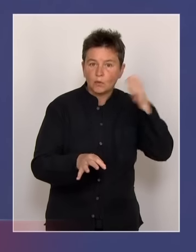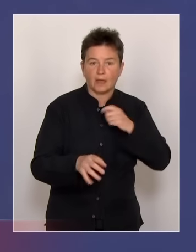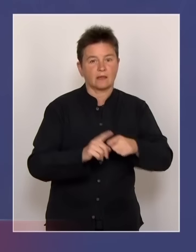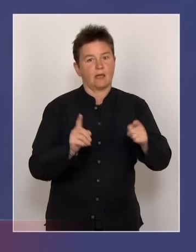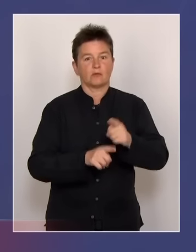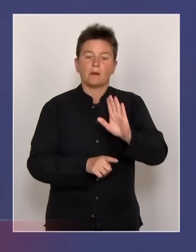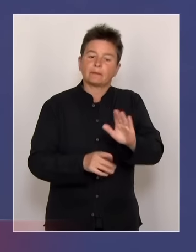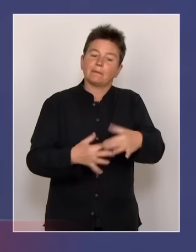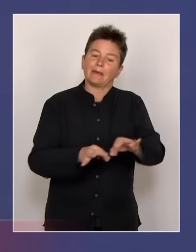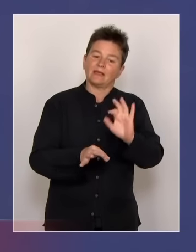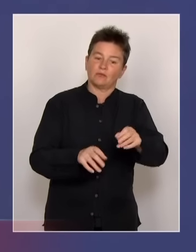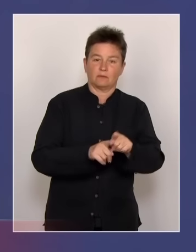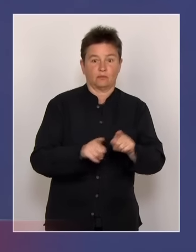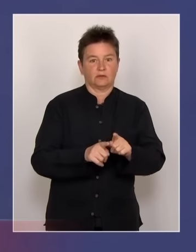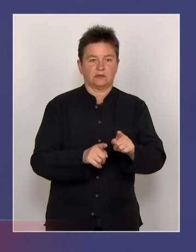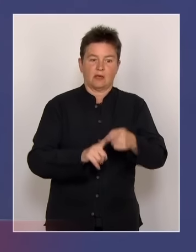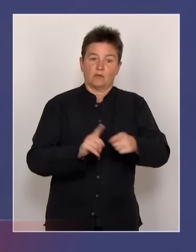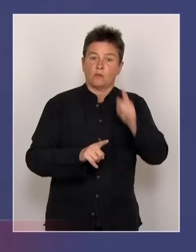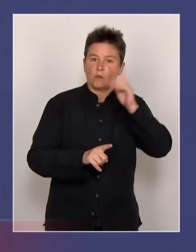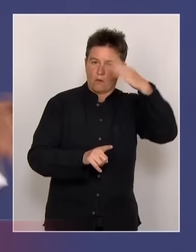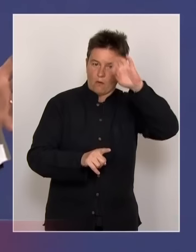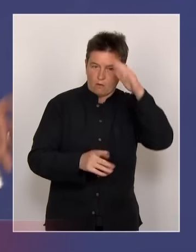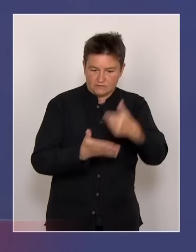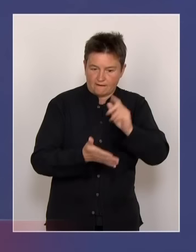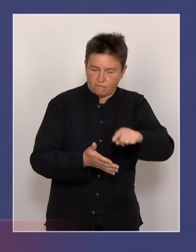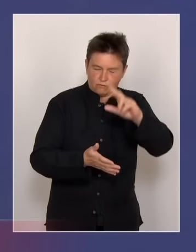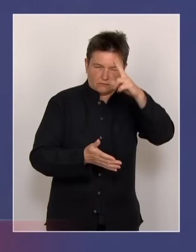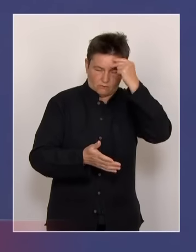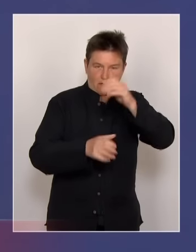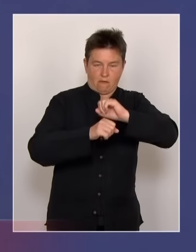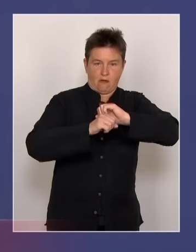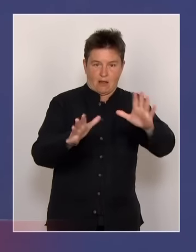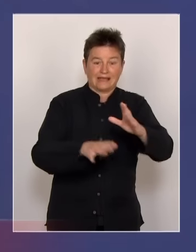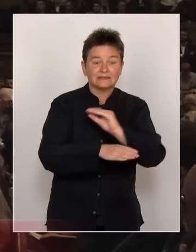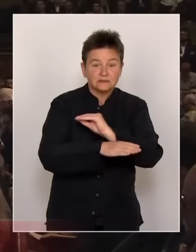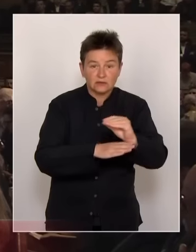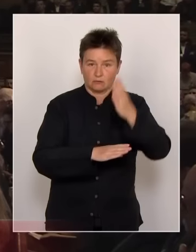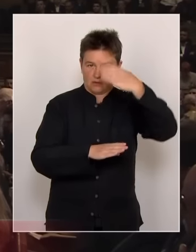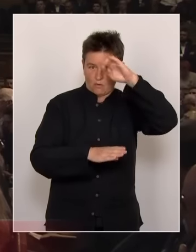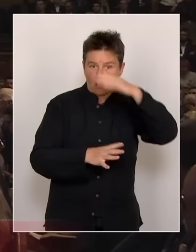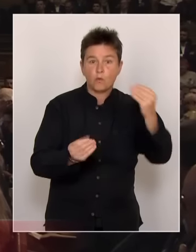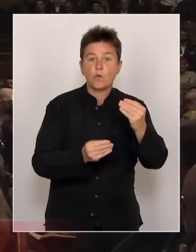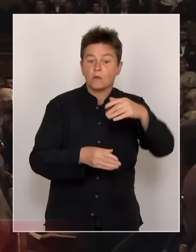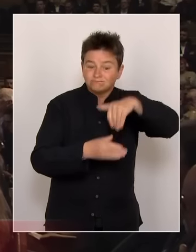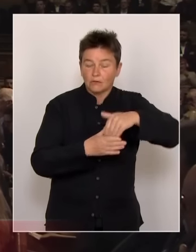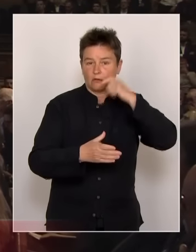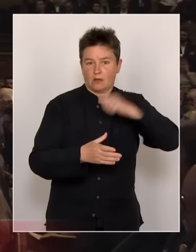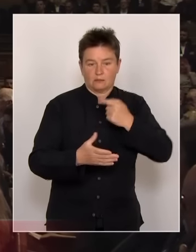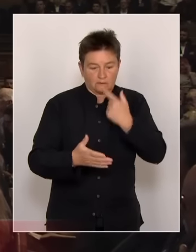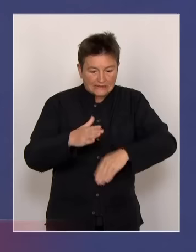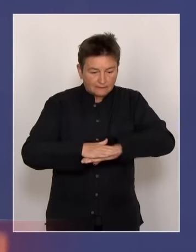souveraineté et l'intégrité territoriale de ce pays, déjà clé, mais la sécurité des Européens, avons-nous des limites